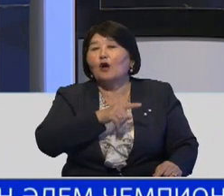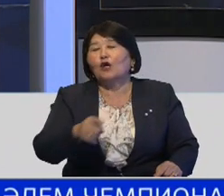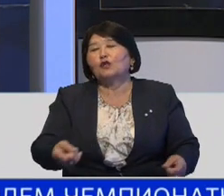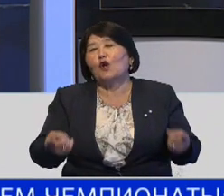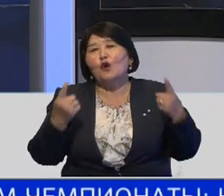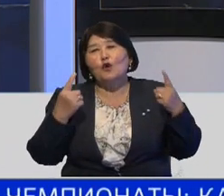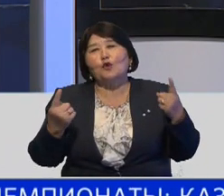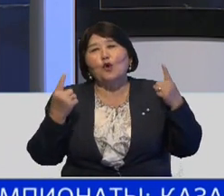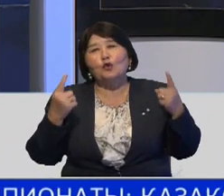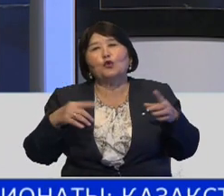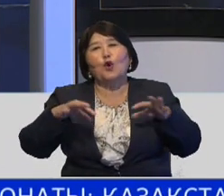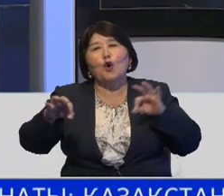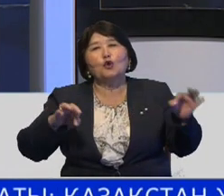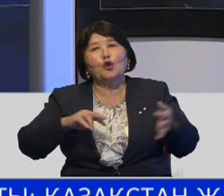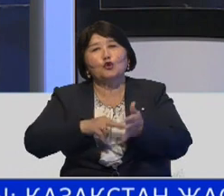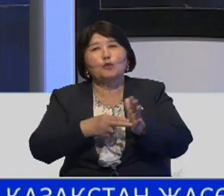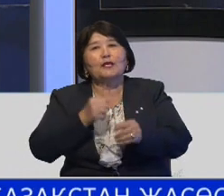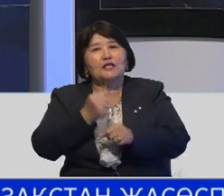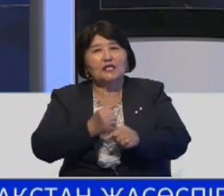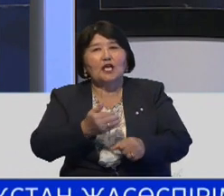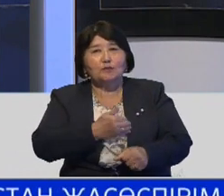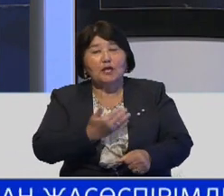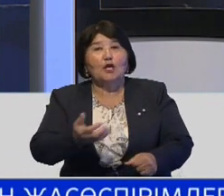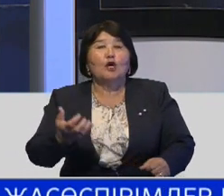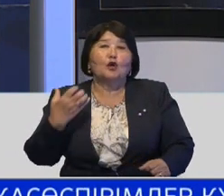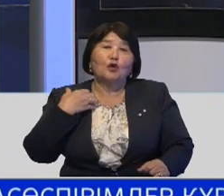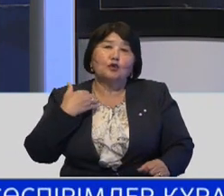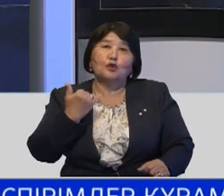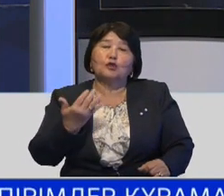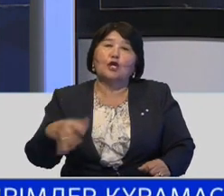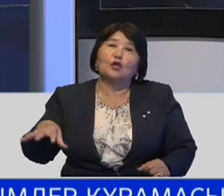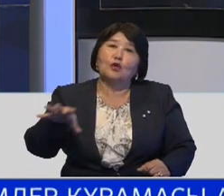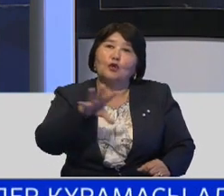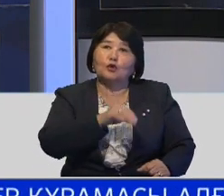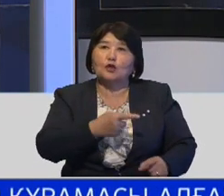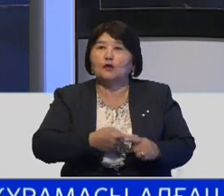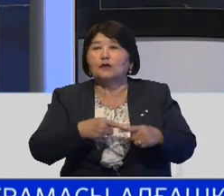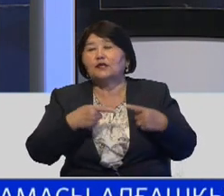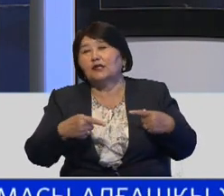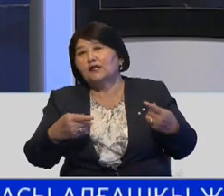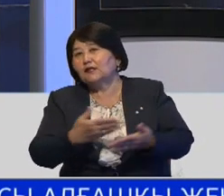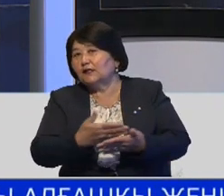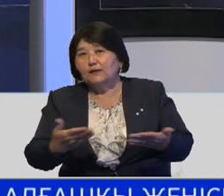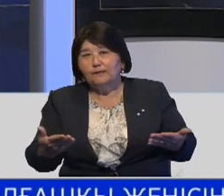үлкен-үлкен жобалар жасағымыз келеді. Ол мысалы Қызылорда экзибишн, яғни экспедиция жасау, осы